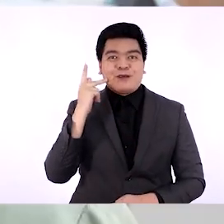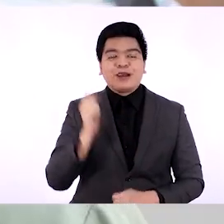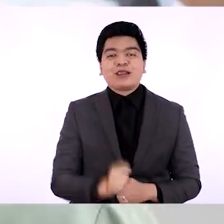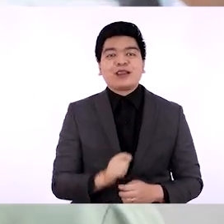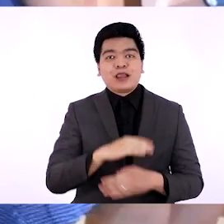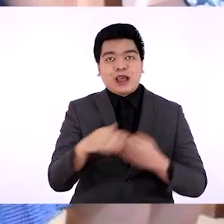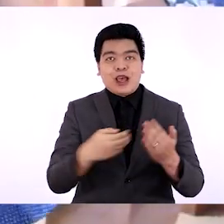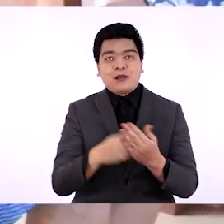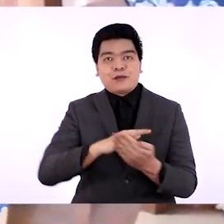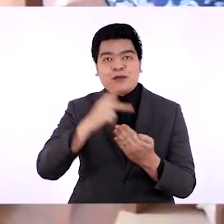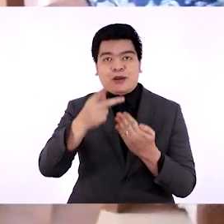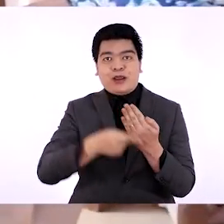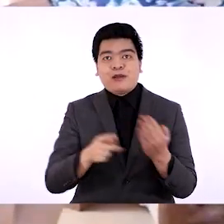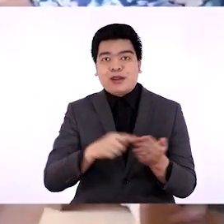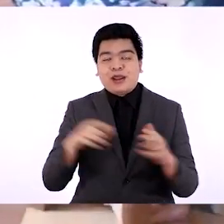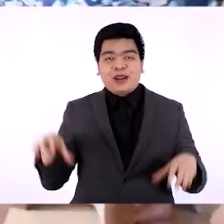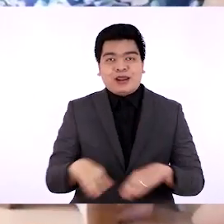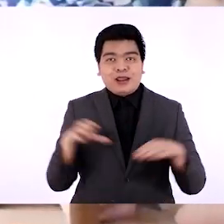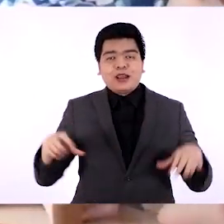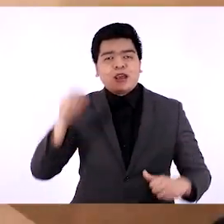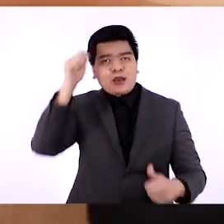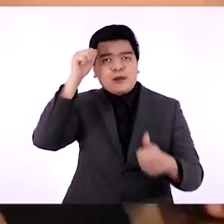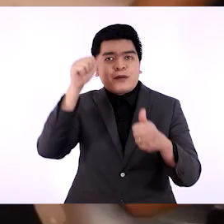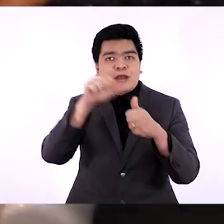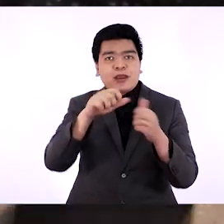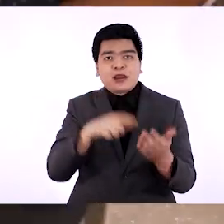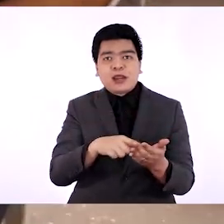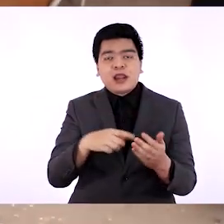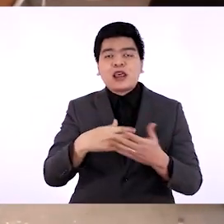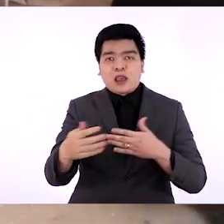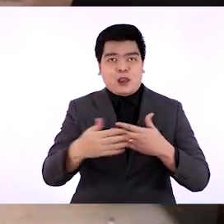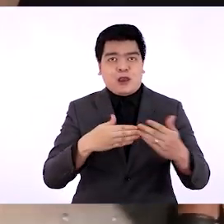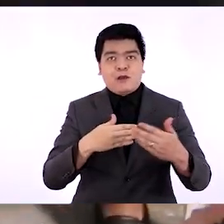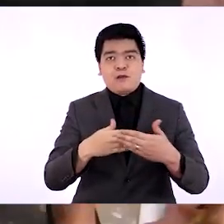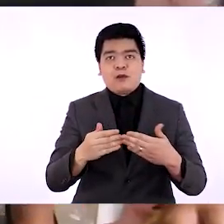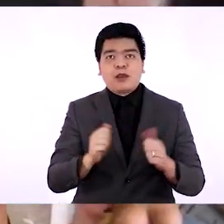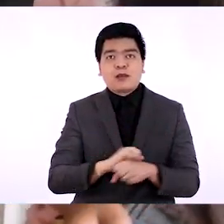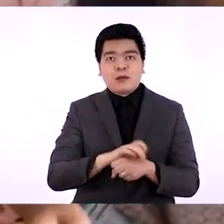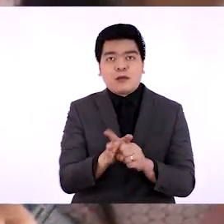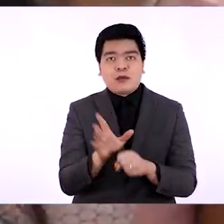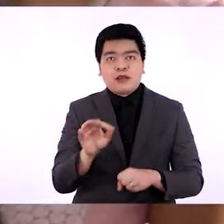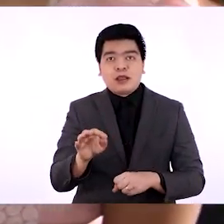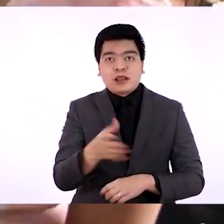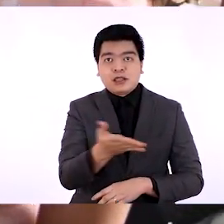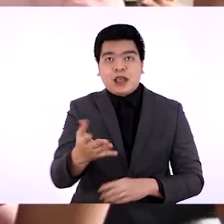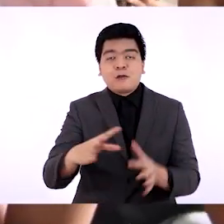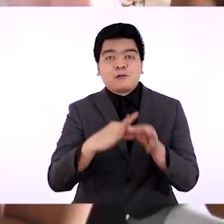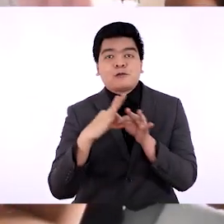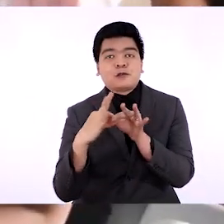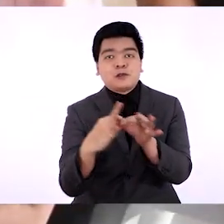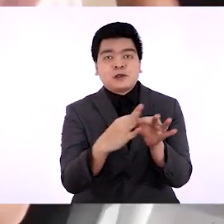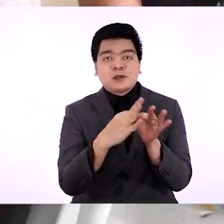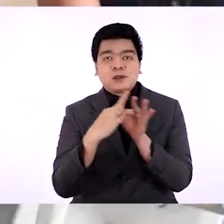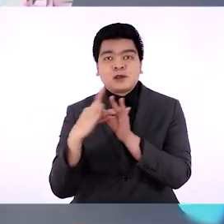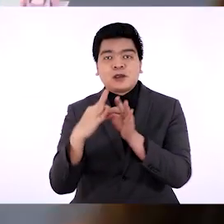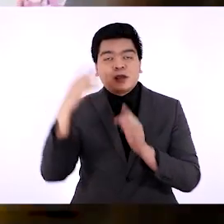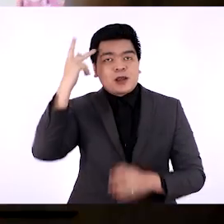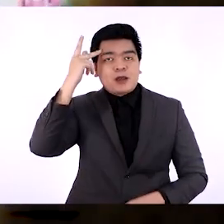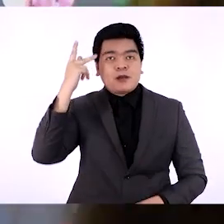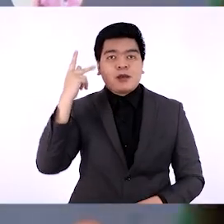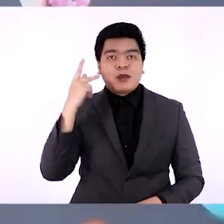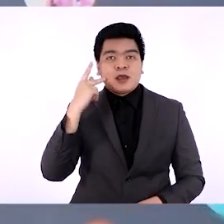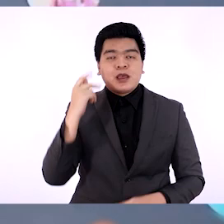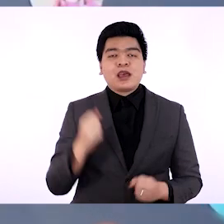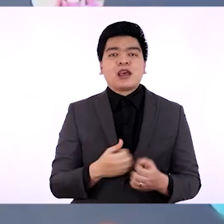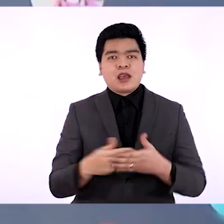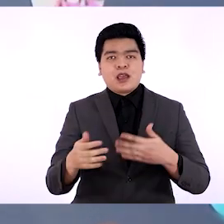programa ng aktibidad na ito. Layunin nito na sa kabila ng pandemya ay mapalapit sa isa't isa ang mga kadiwa